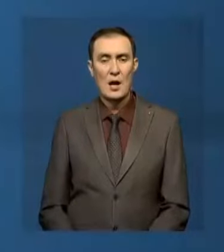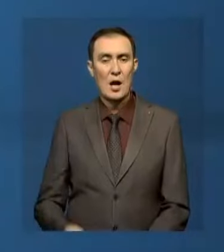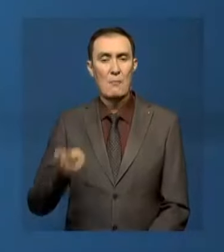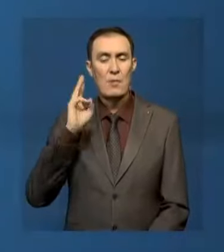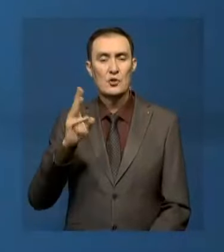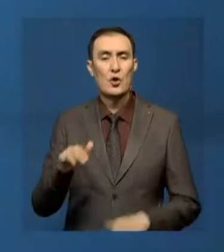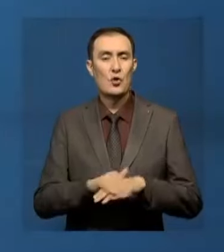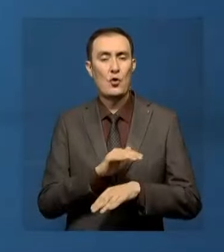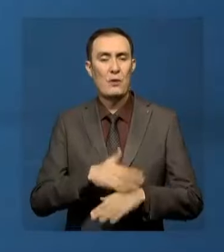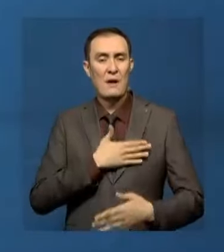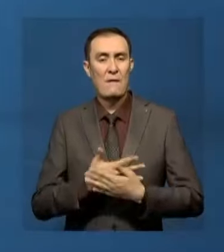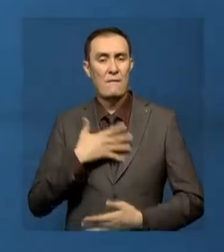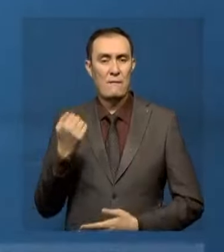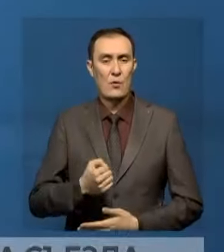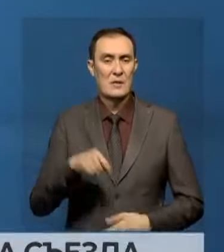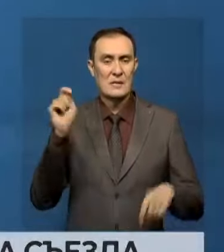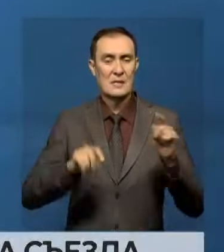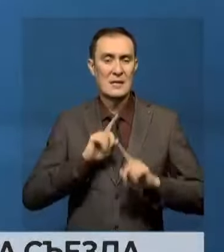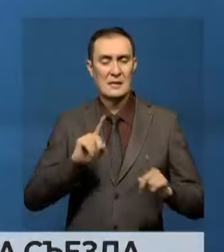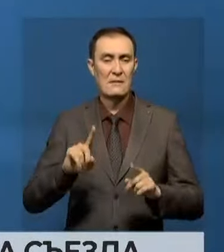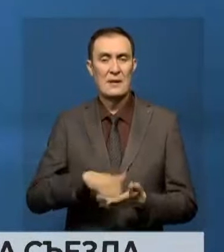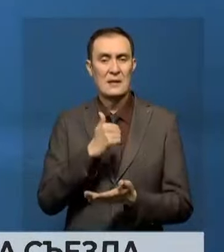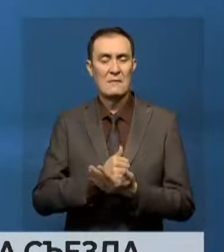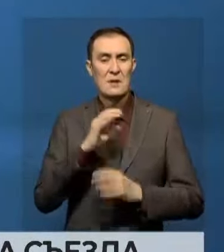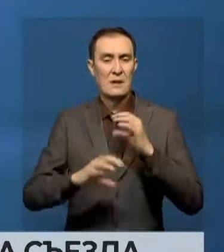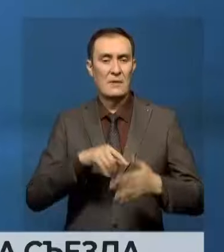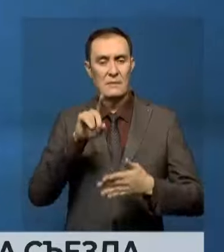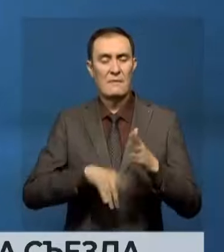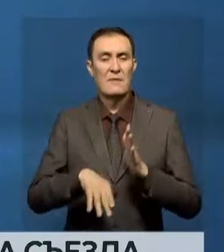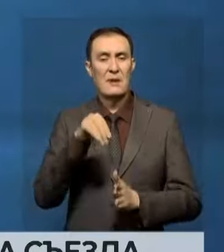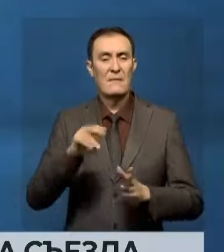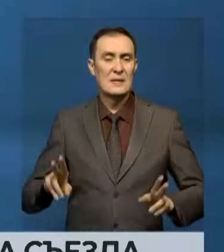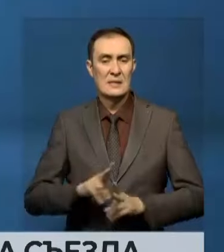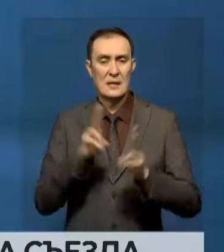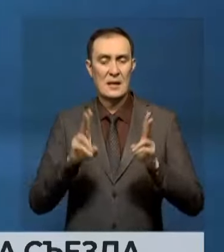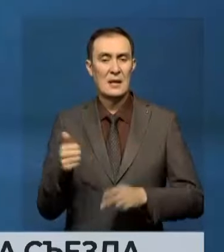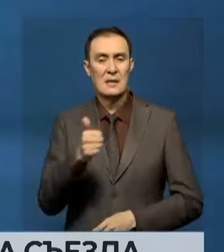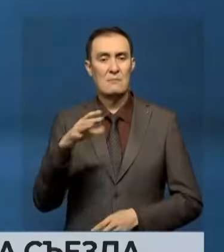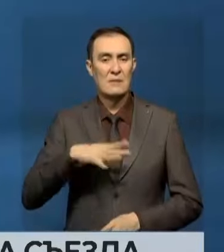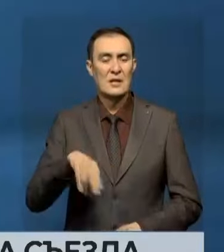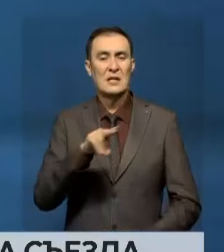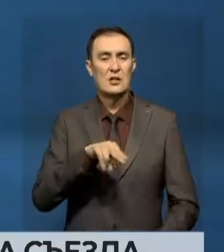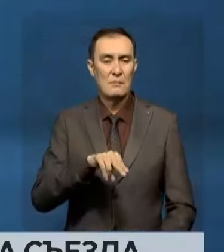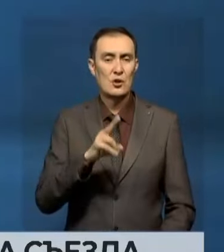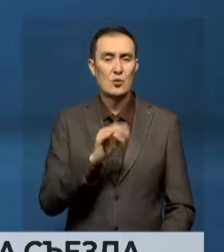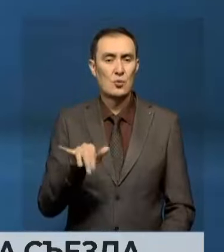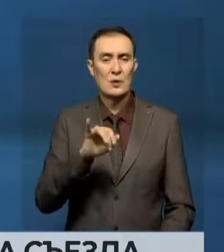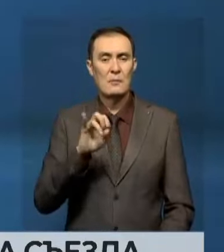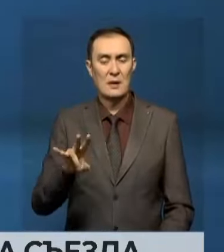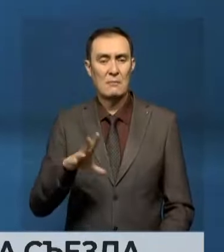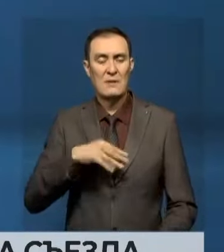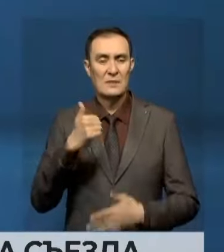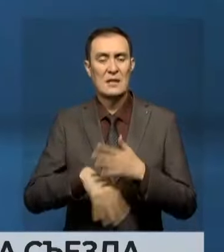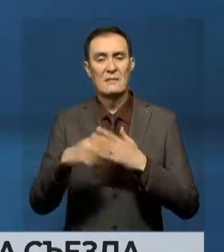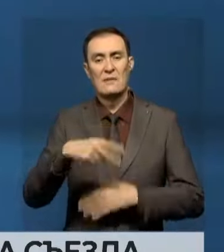Послов доброй воли съезда лидеров мировых и традиционных религий избрали в Астане. Одним из них стал Димаш Кудайберген. В столице